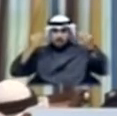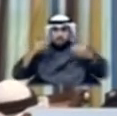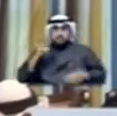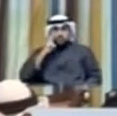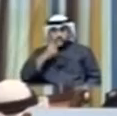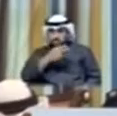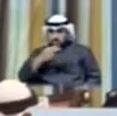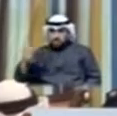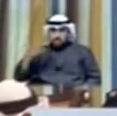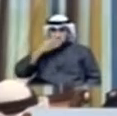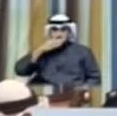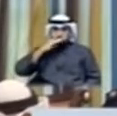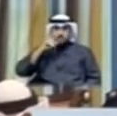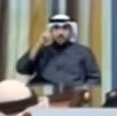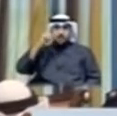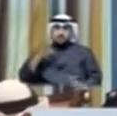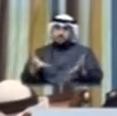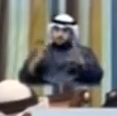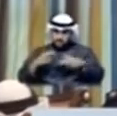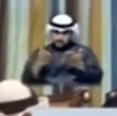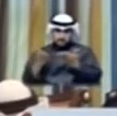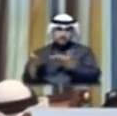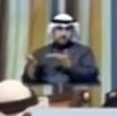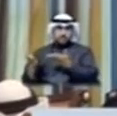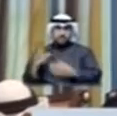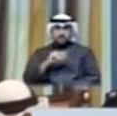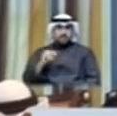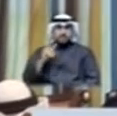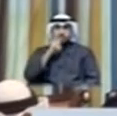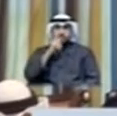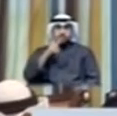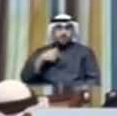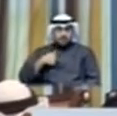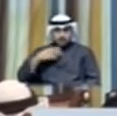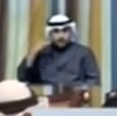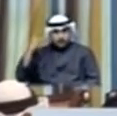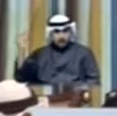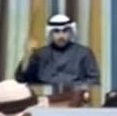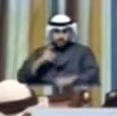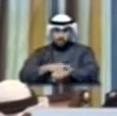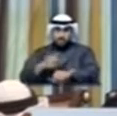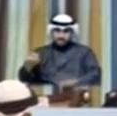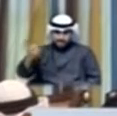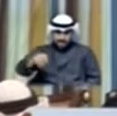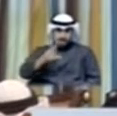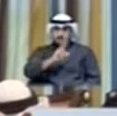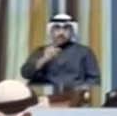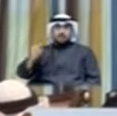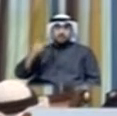علينا، وهذه مجموعة وفي مجاميع أكثر. وأتمنى بين فترة وأخرى أحضر ونشوف هذا